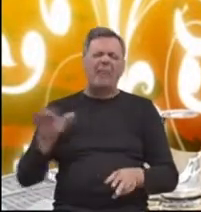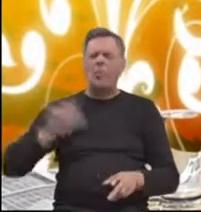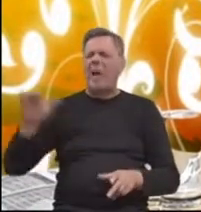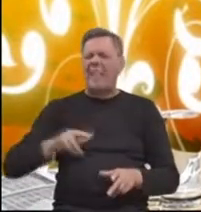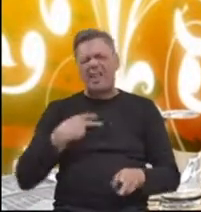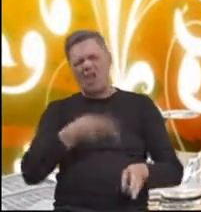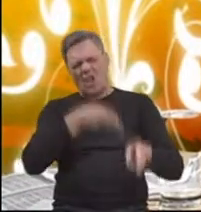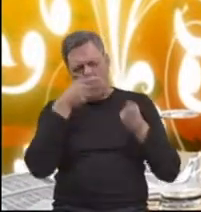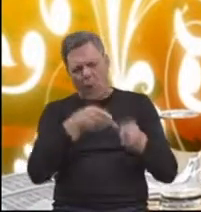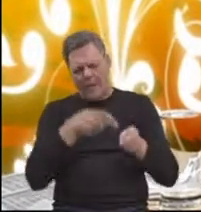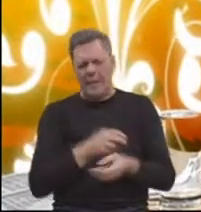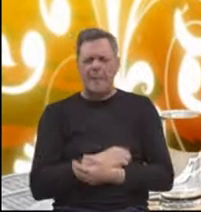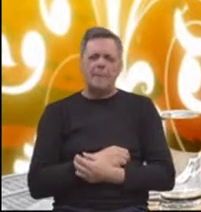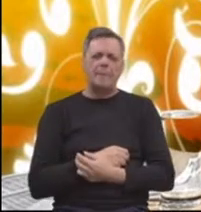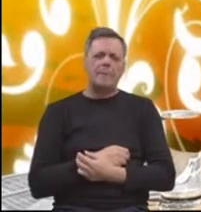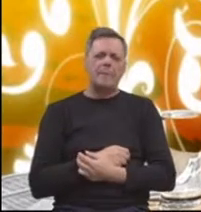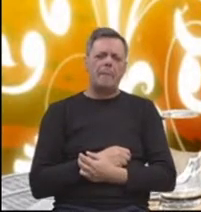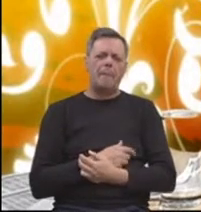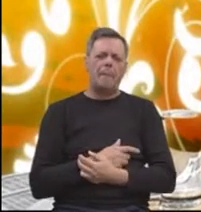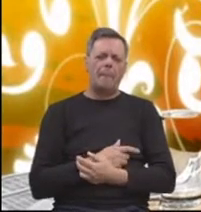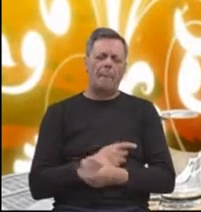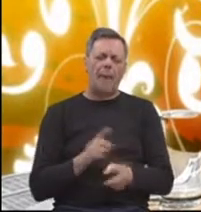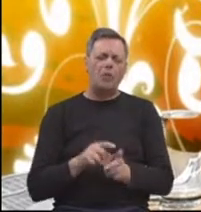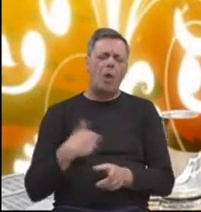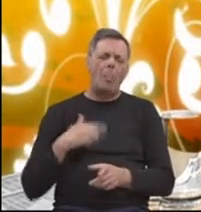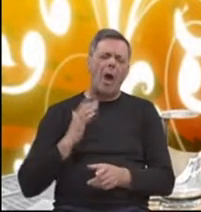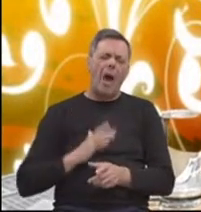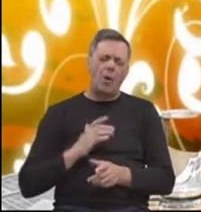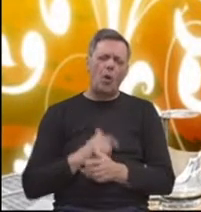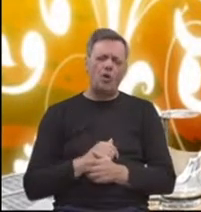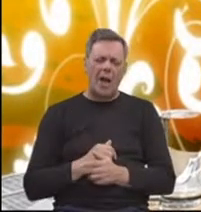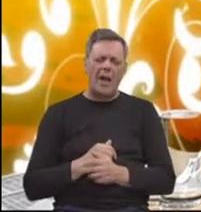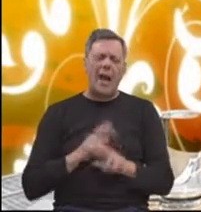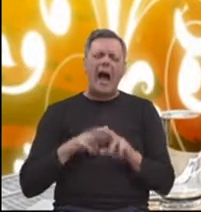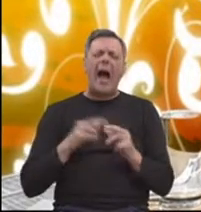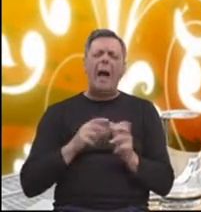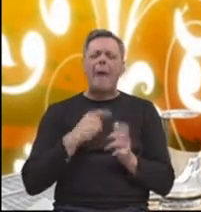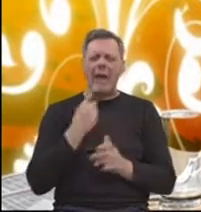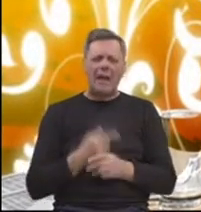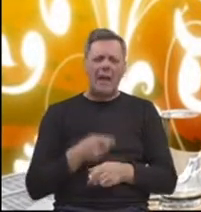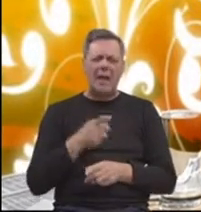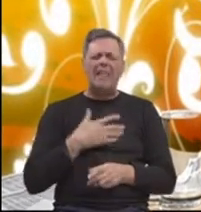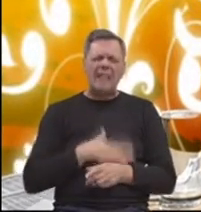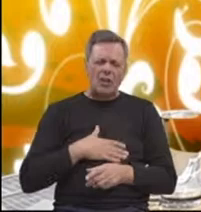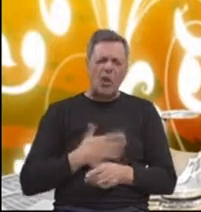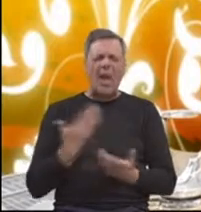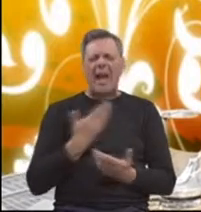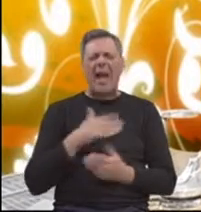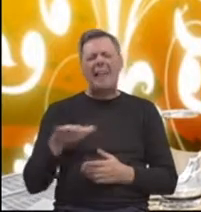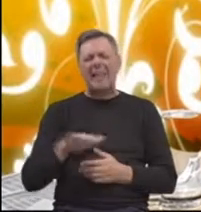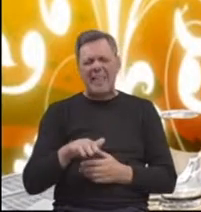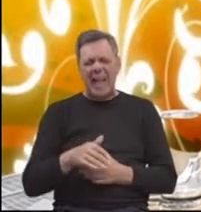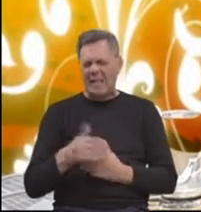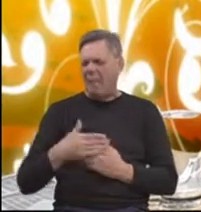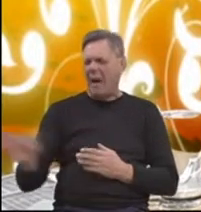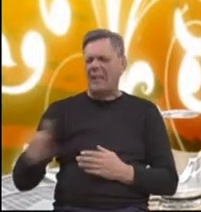moja gošća iz prve emisije, moja priča, Hana, kazala. Strašno je to kada te djeca